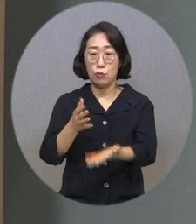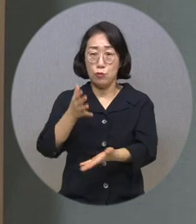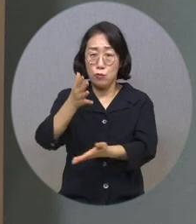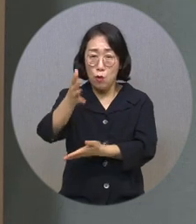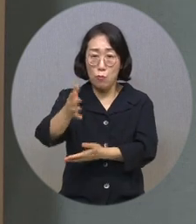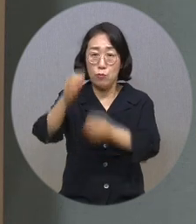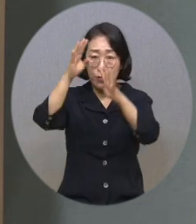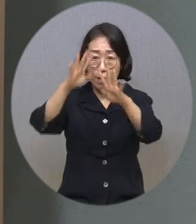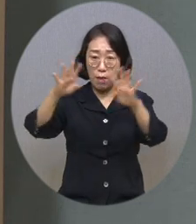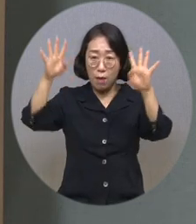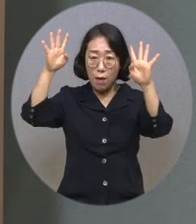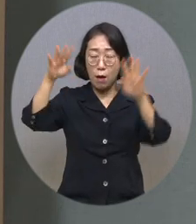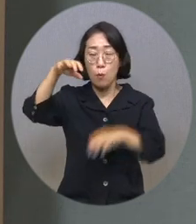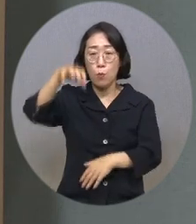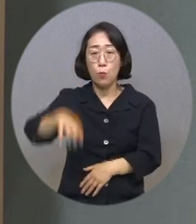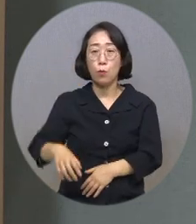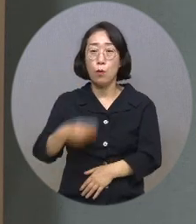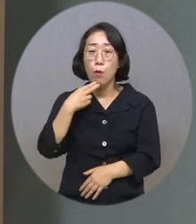봐도 없어요.